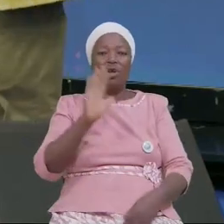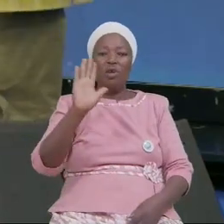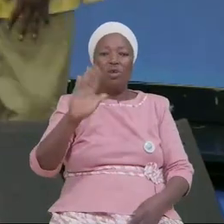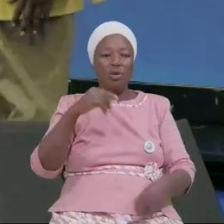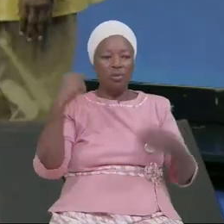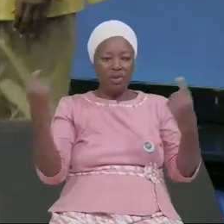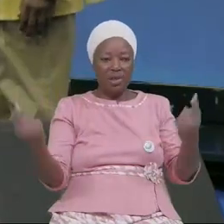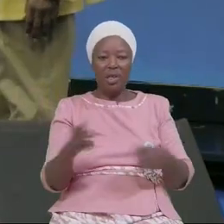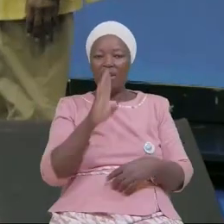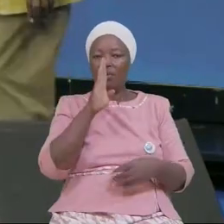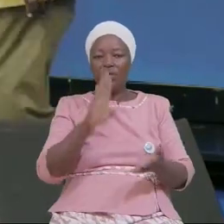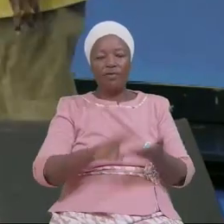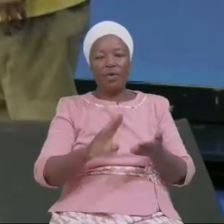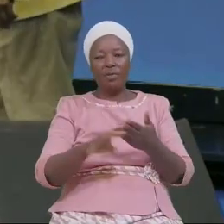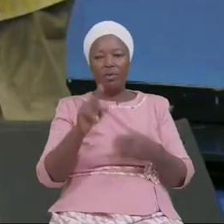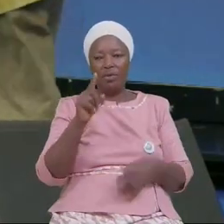pardonnés. »